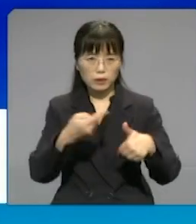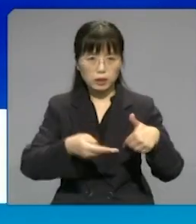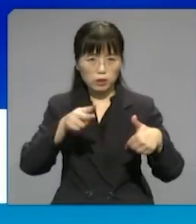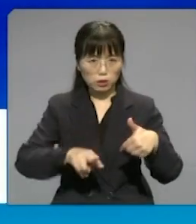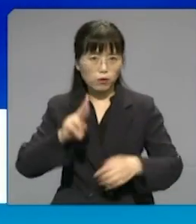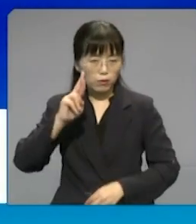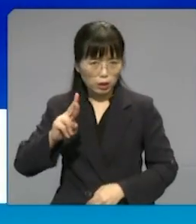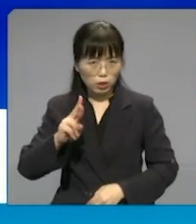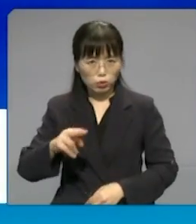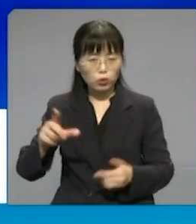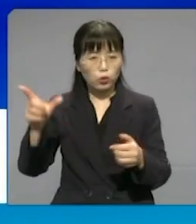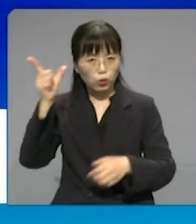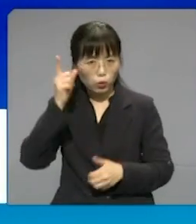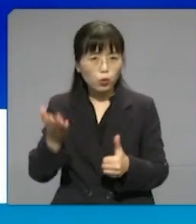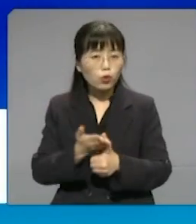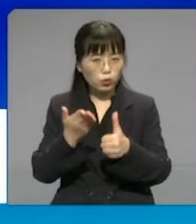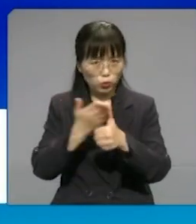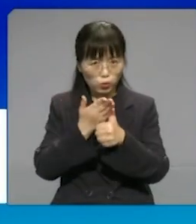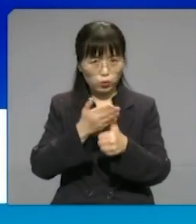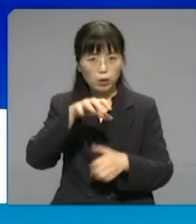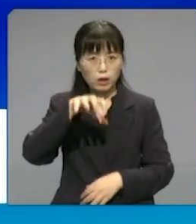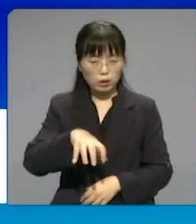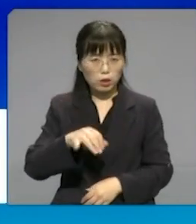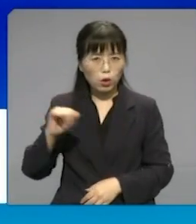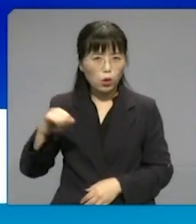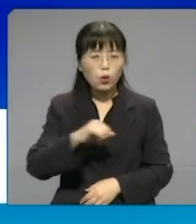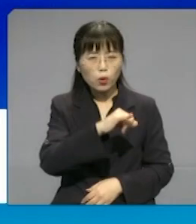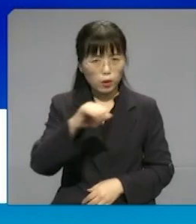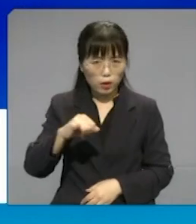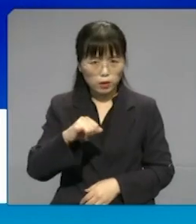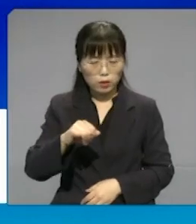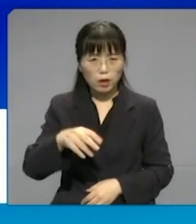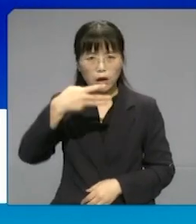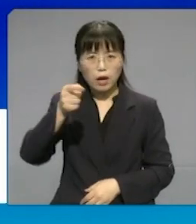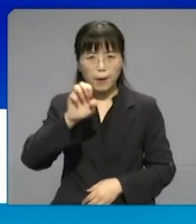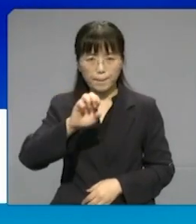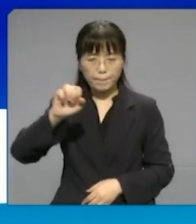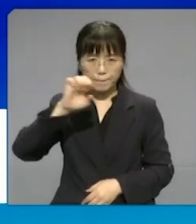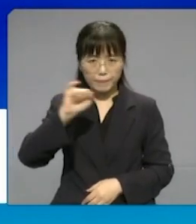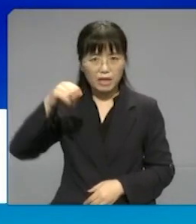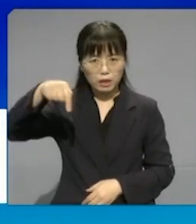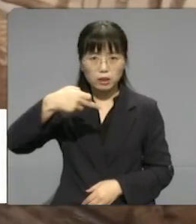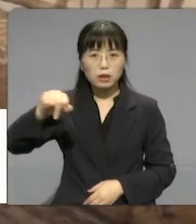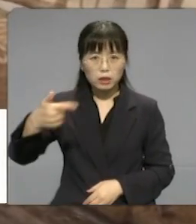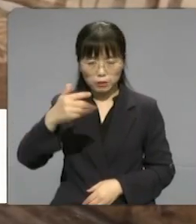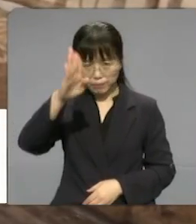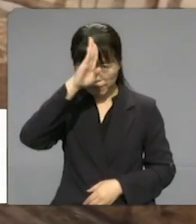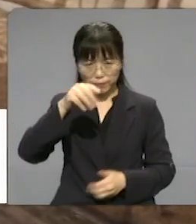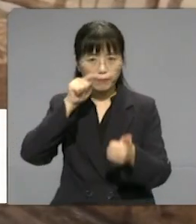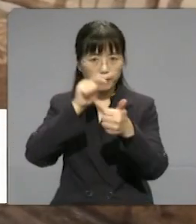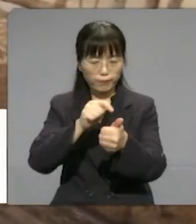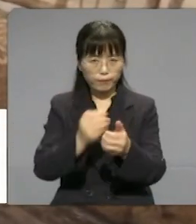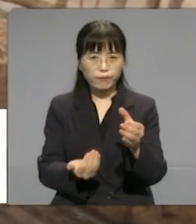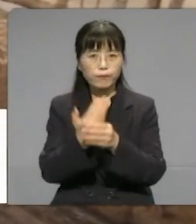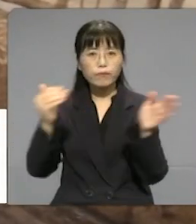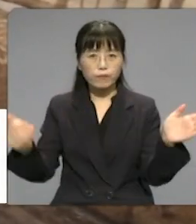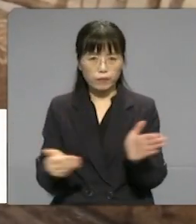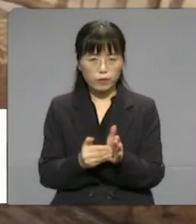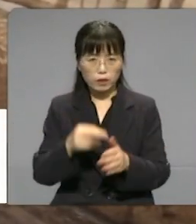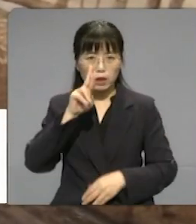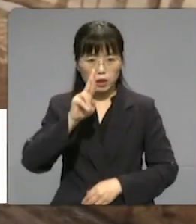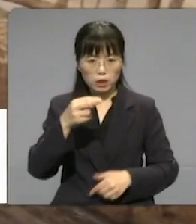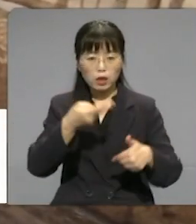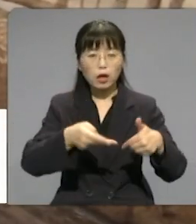인천 강화도 축산 농가에서도 소바이러스성 질병인 럼피 스킨병 확진 사례가 나왔습니다